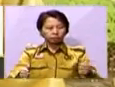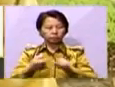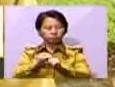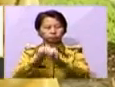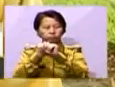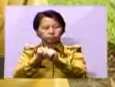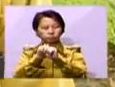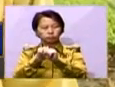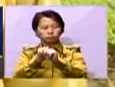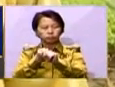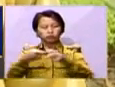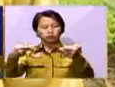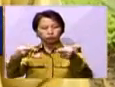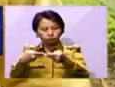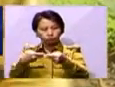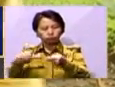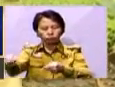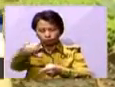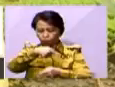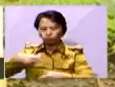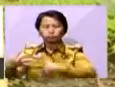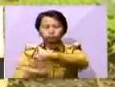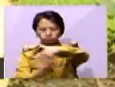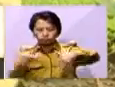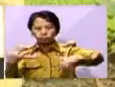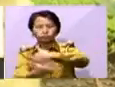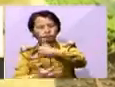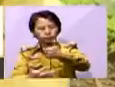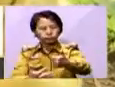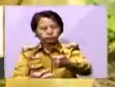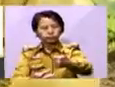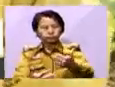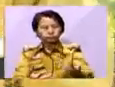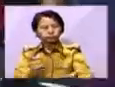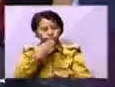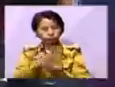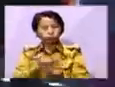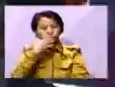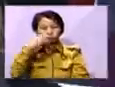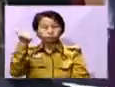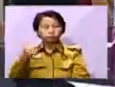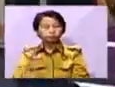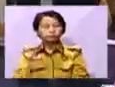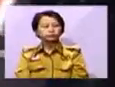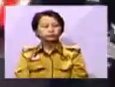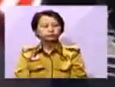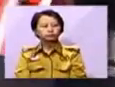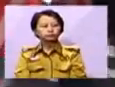mengeratkan hubungan antara kaum. So, best lah.